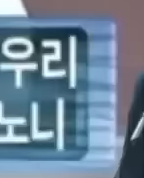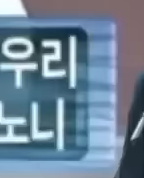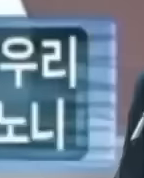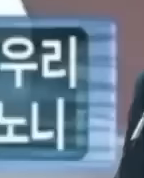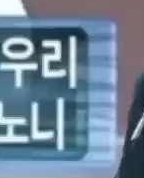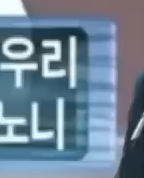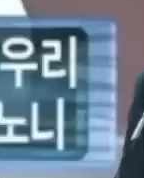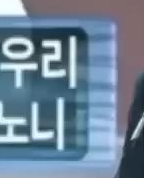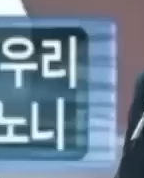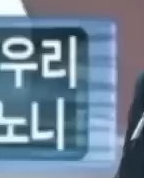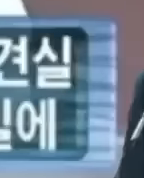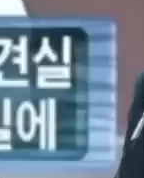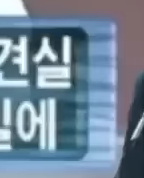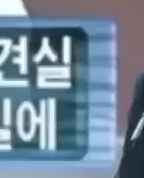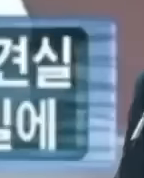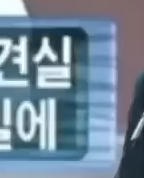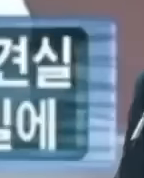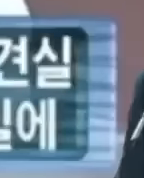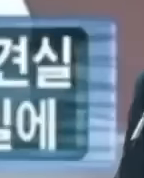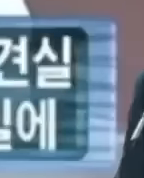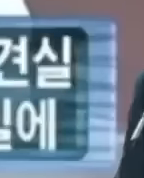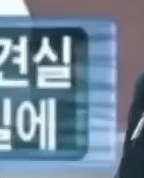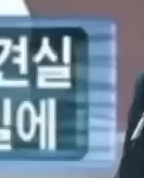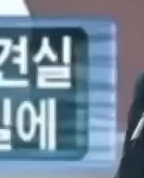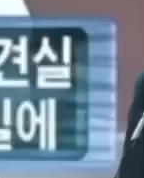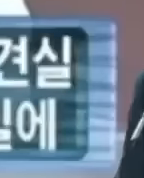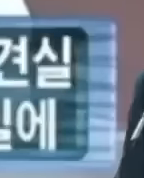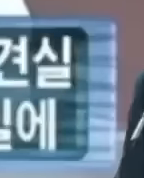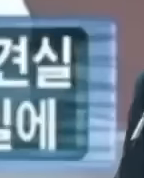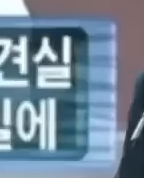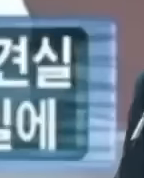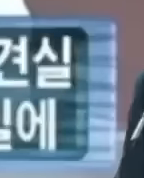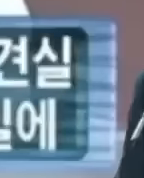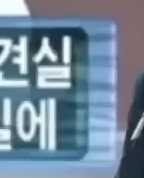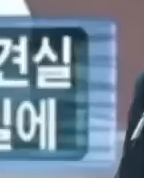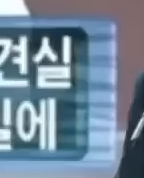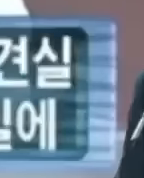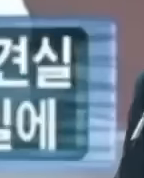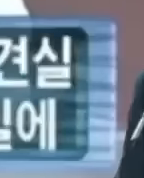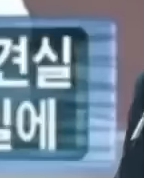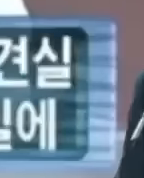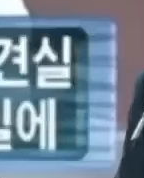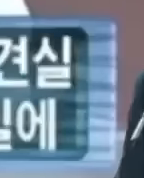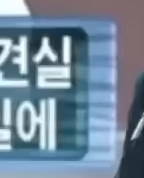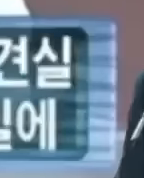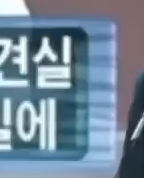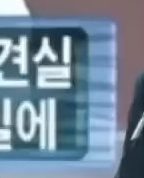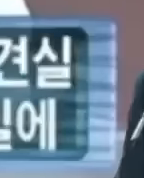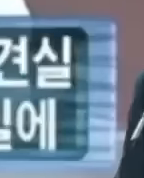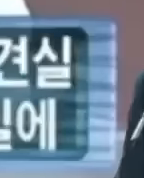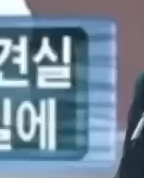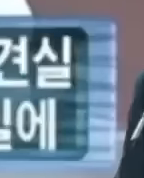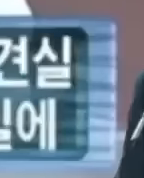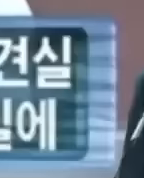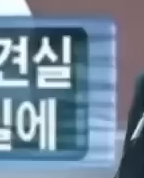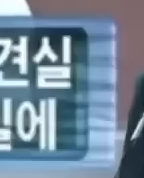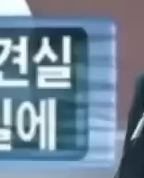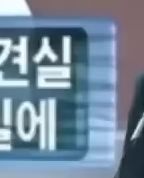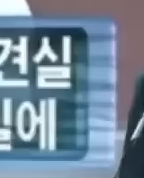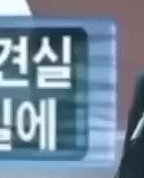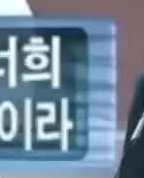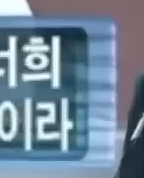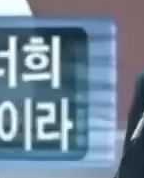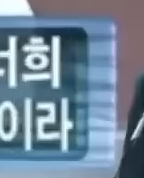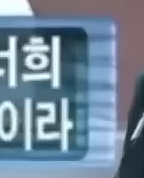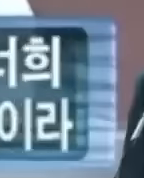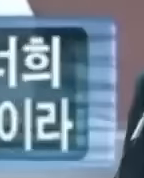주시는 하나님께 감사하노니, 그러므로 내 사랑하는 형제들아, 견실하며 흔들리지 말고 항상